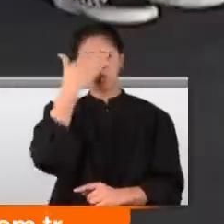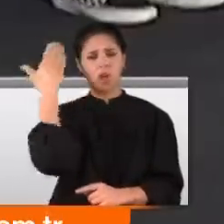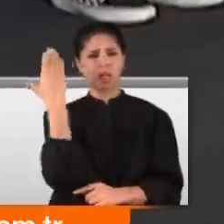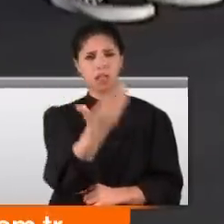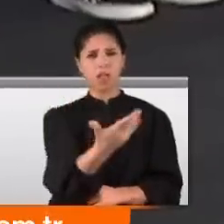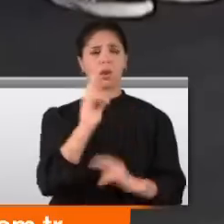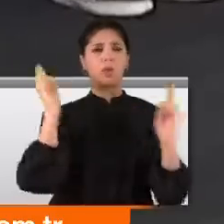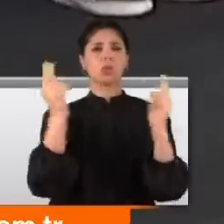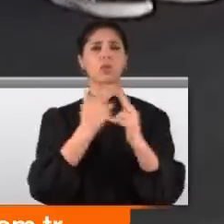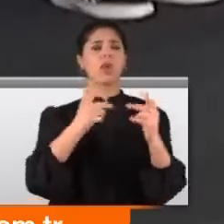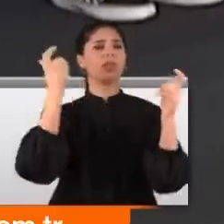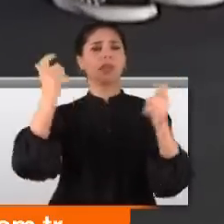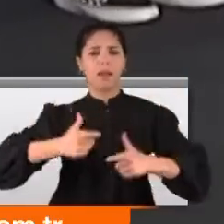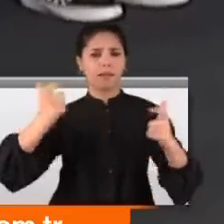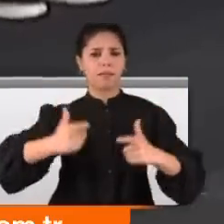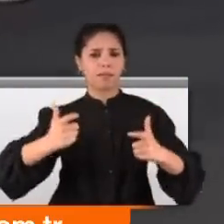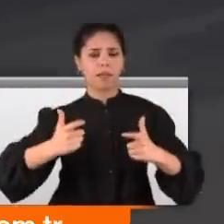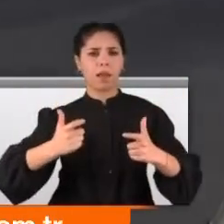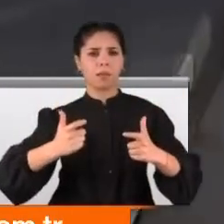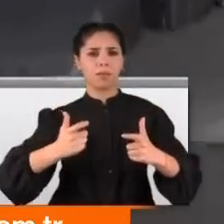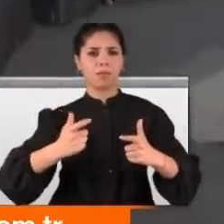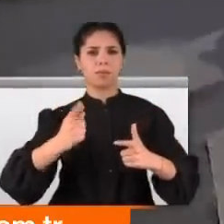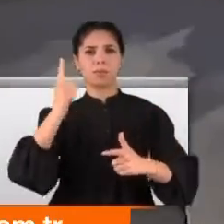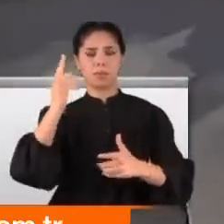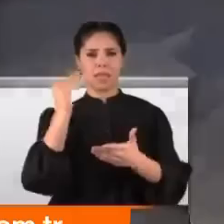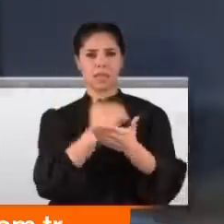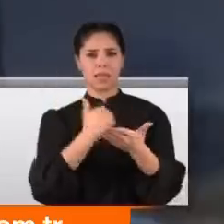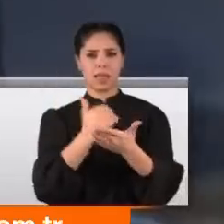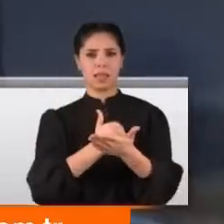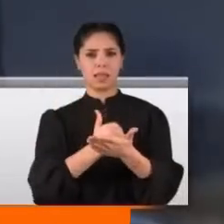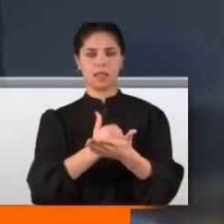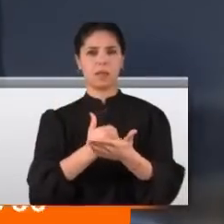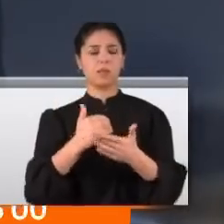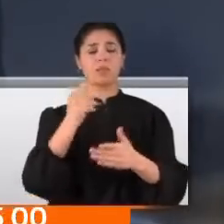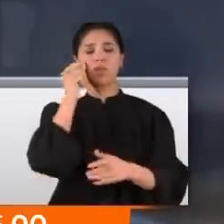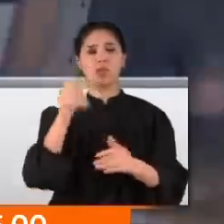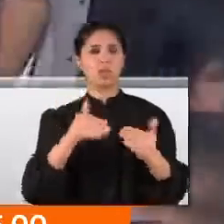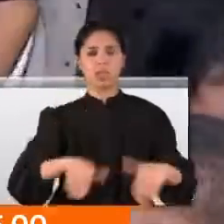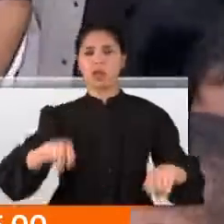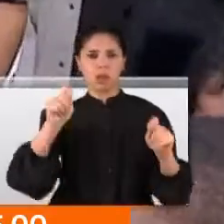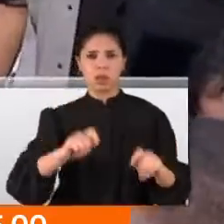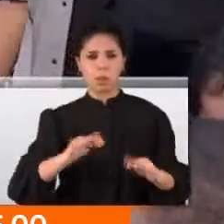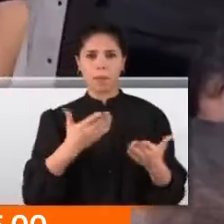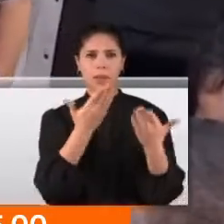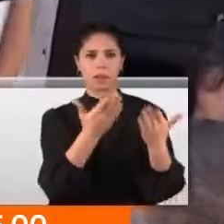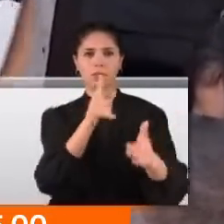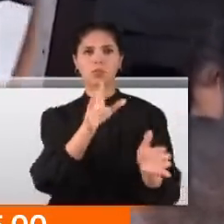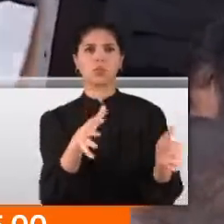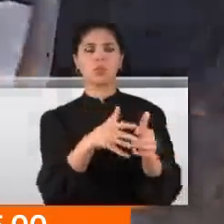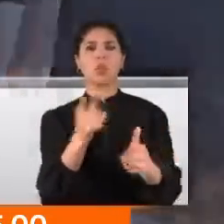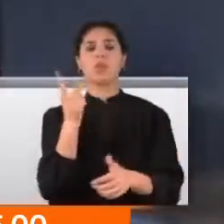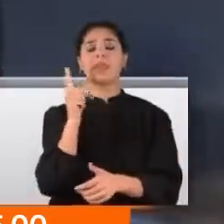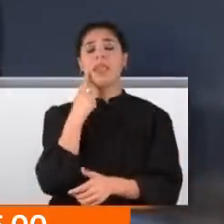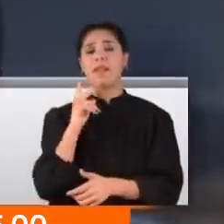ya. Dünyanın neresinde bir yatırımcının önünü bu şekilde kesebilirsin? Kaldı ki bu grup